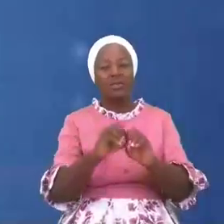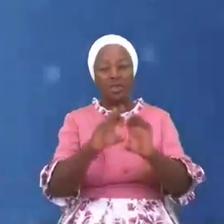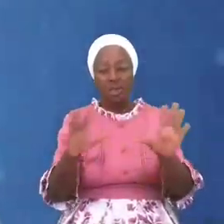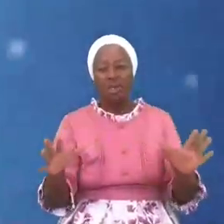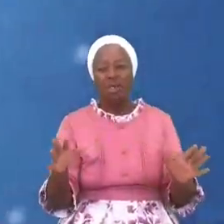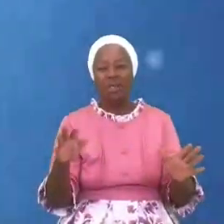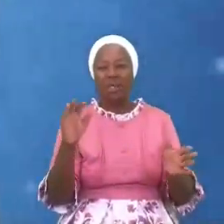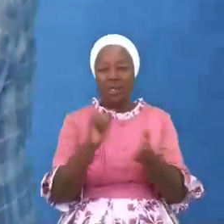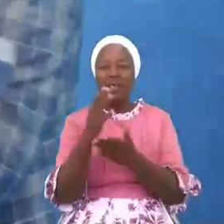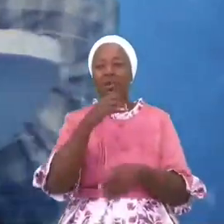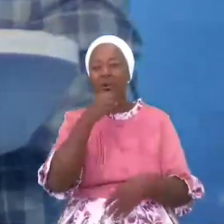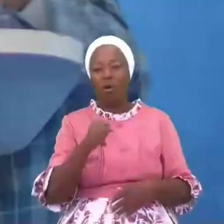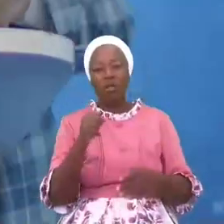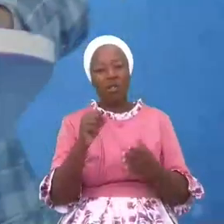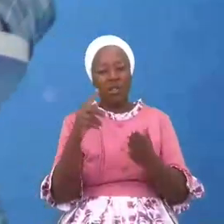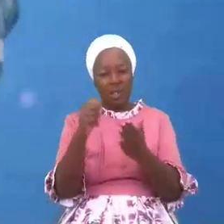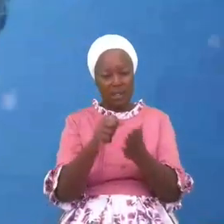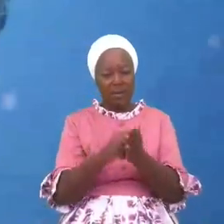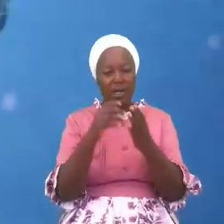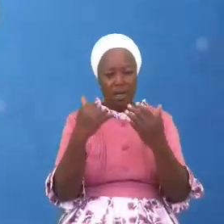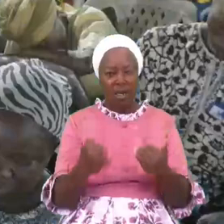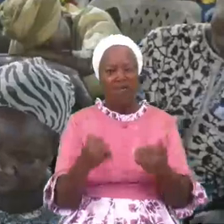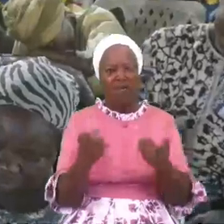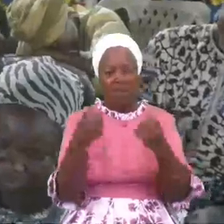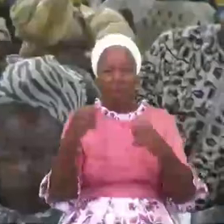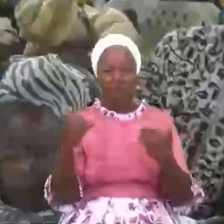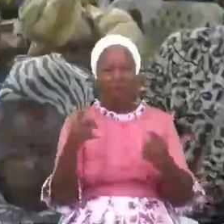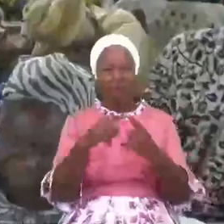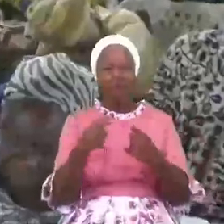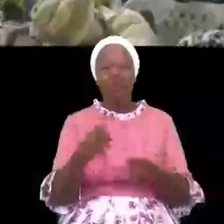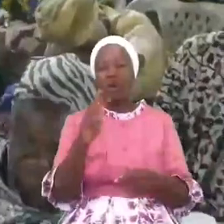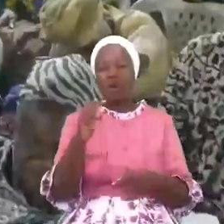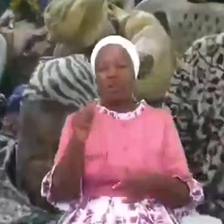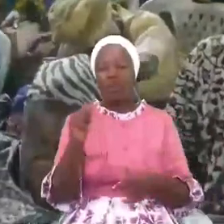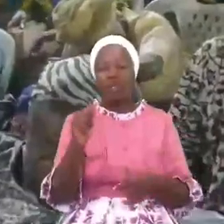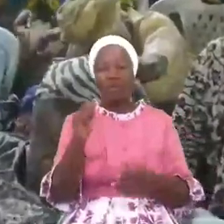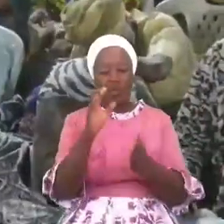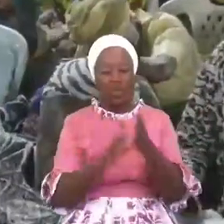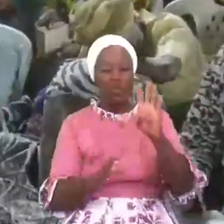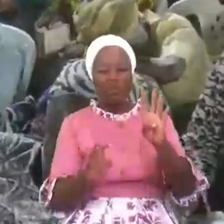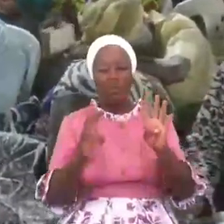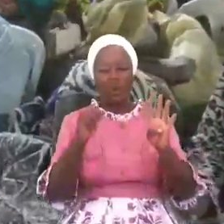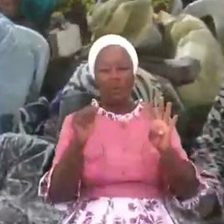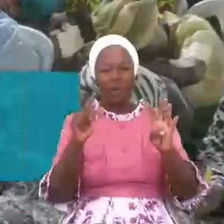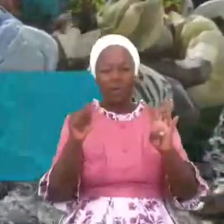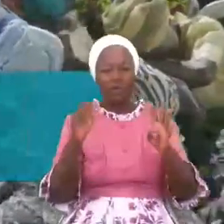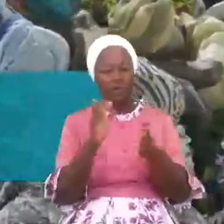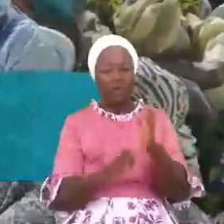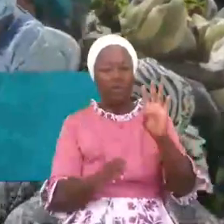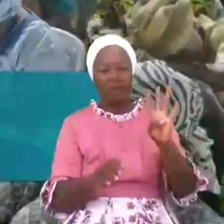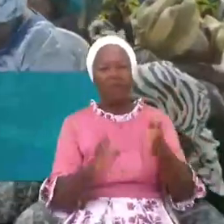Ça, c'est l'Ancien Testament. Allons maintenant en Matthieu, au chapitre 4, verset 16. Matthieu